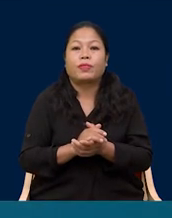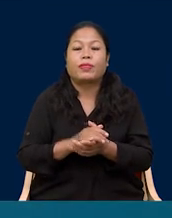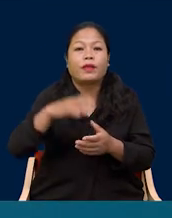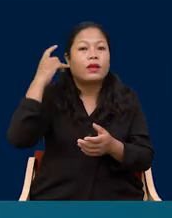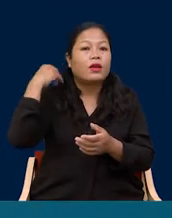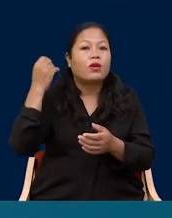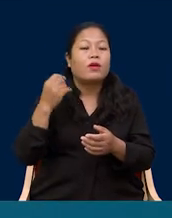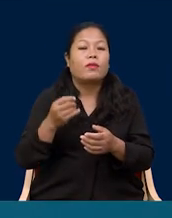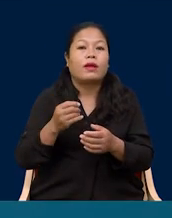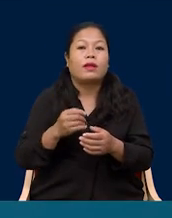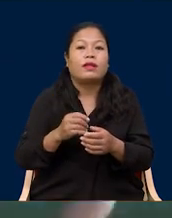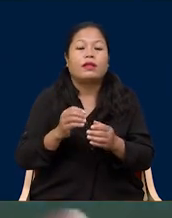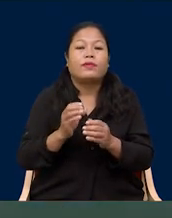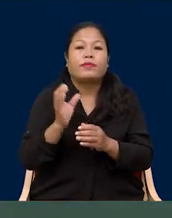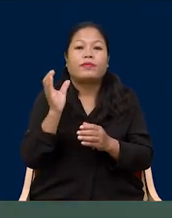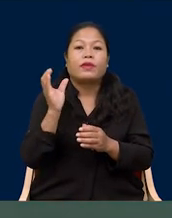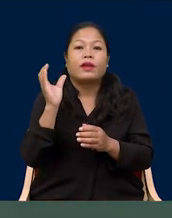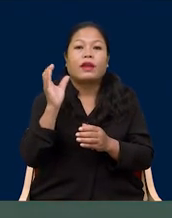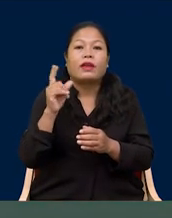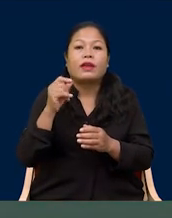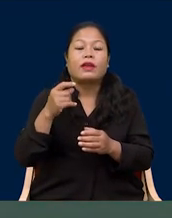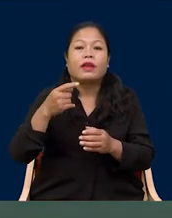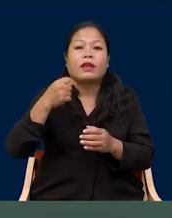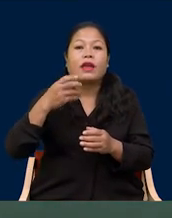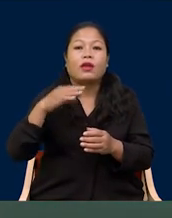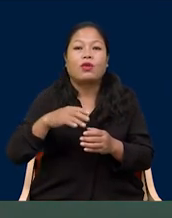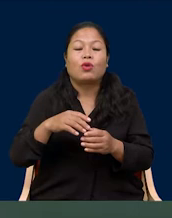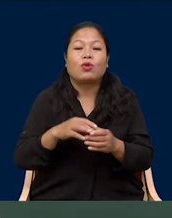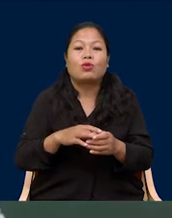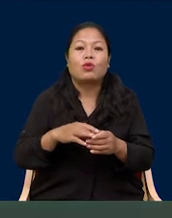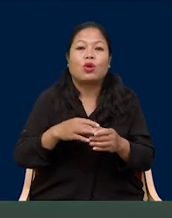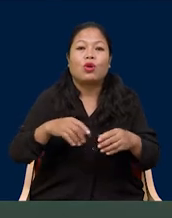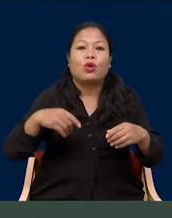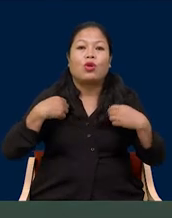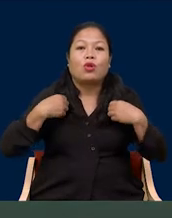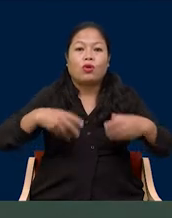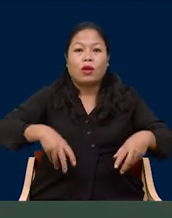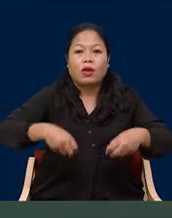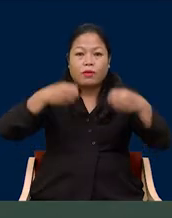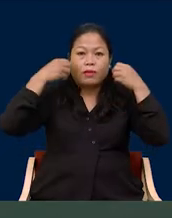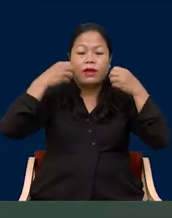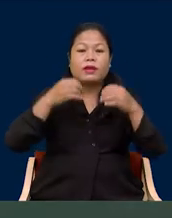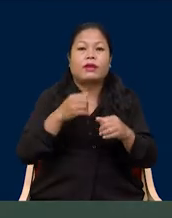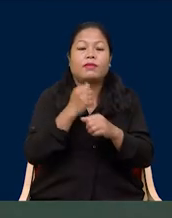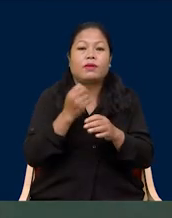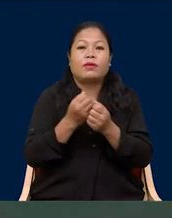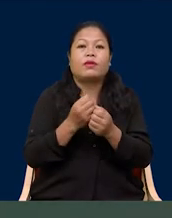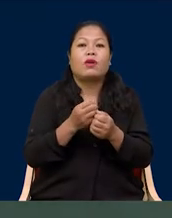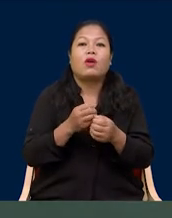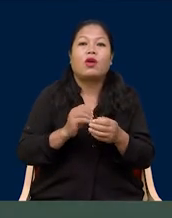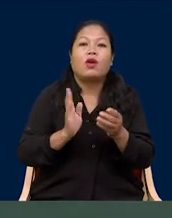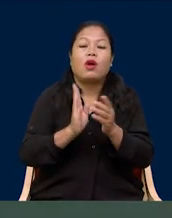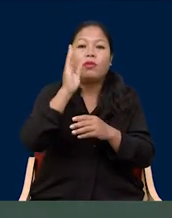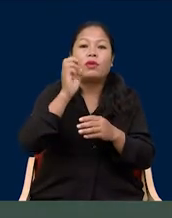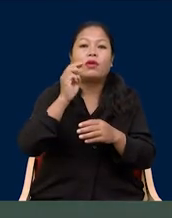हुन्छ, याकको कपालबाट चाहिँ उहाँहरूले पहिलादेखि नै टेन्टहरू, लुगा बनाउने, आफूलाई चाहिने ब्ल्याङ्केट्सहरू त्यस्तो बनाउनुहुन्थ्यो। तर त्यहाँ पनि अहिले